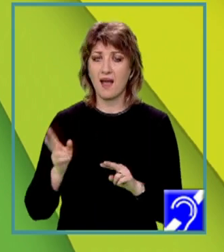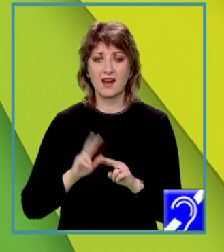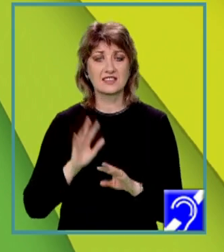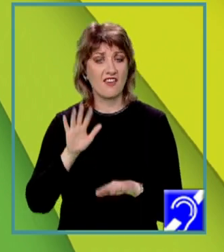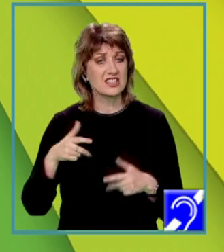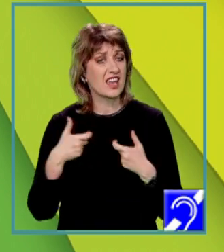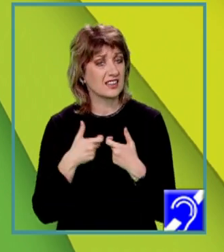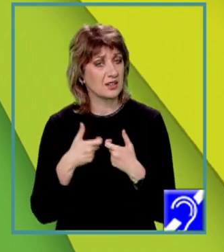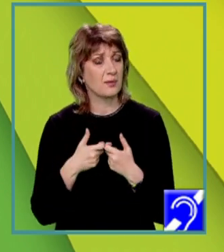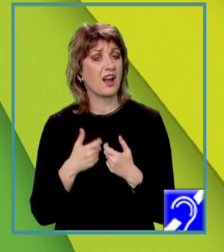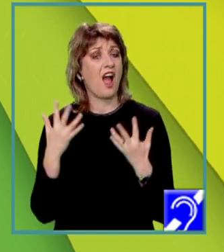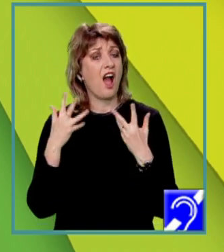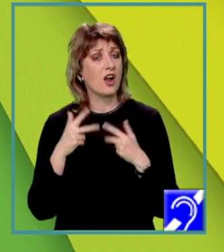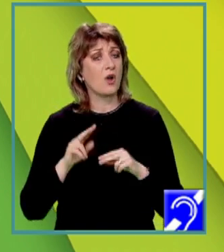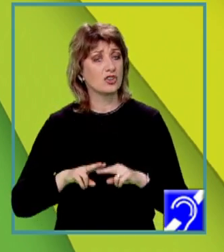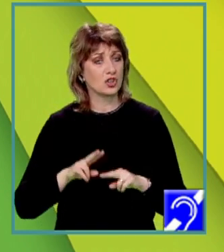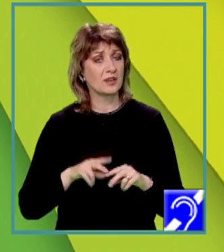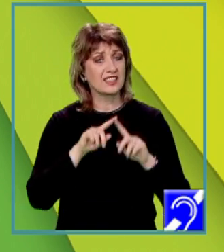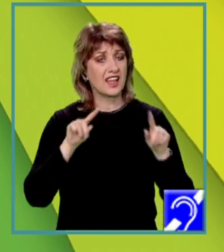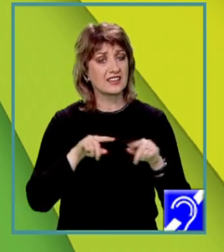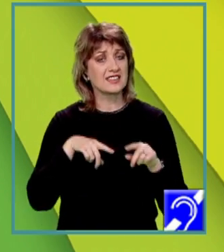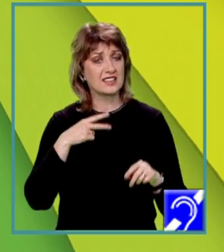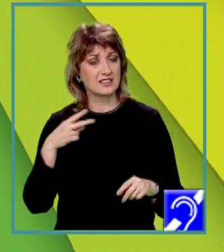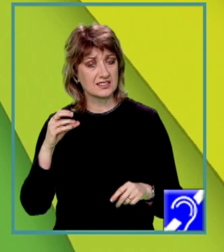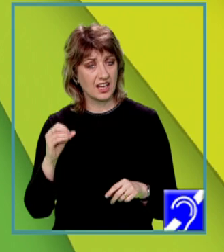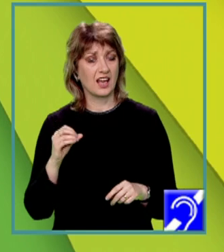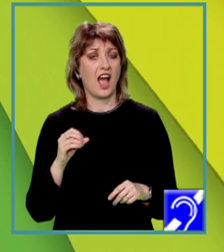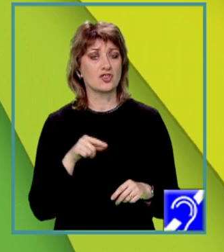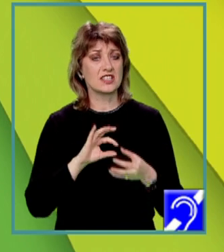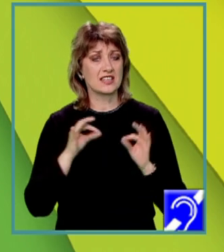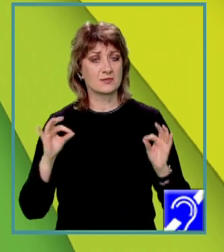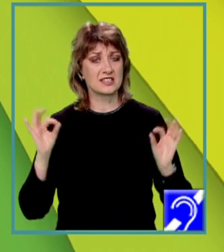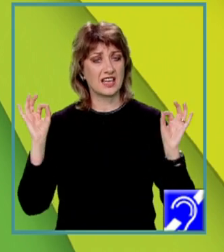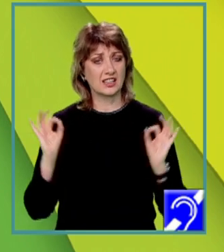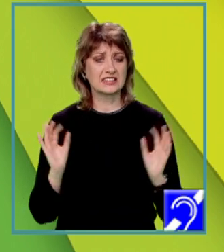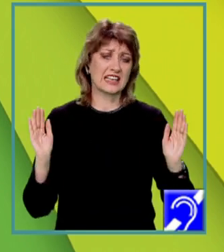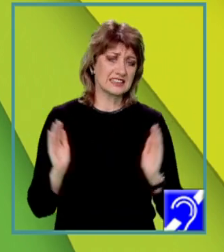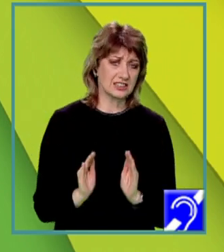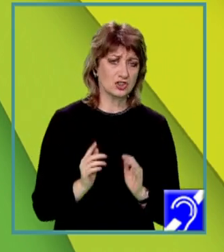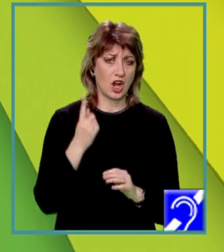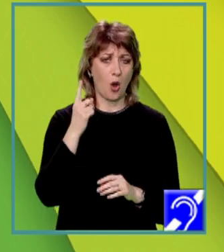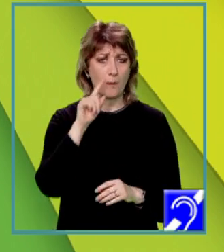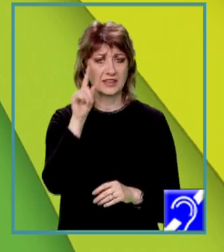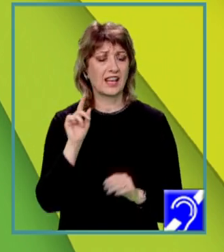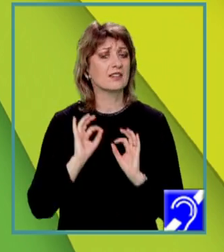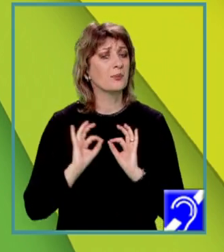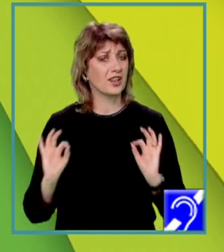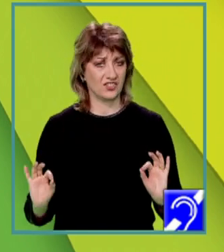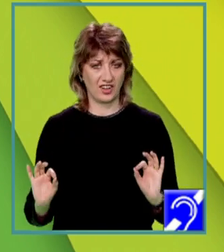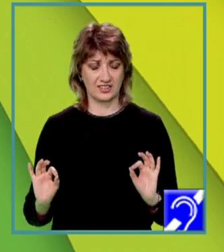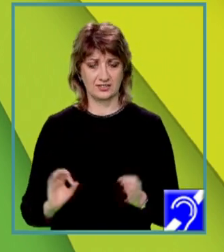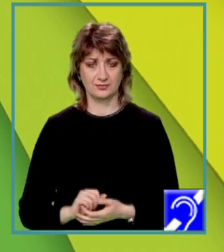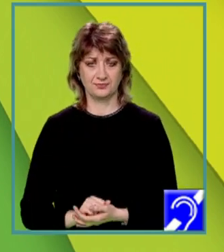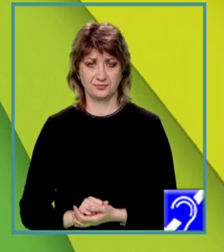la examen calcul algebric când alte este egal cu zero această expresie se reduce sau se restrânge de fapt la un pătrat perfect ar fi